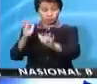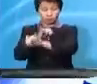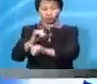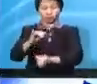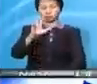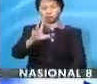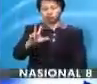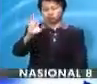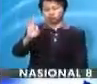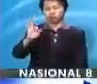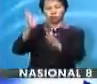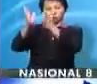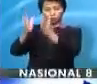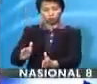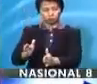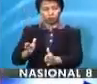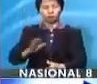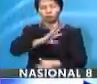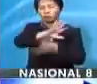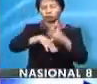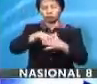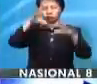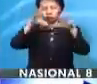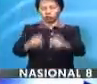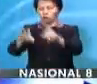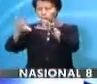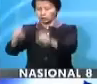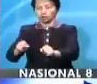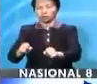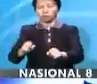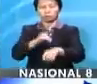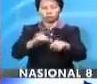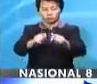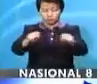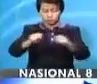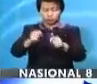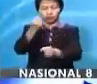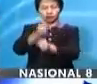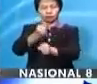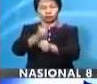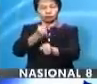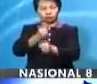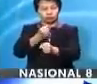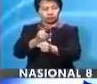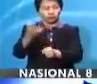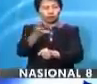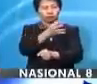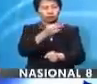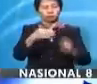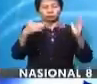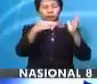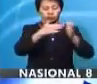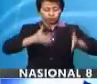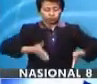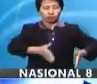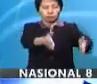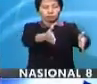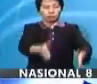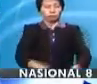iaitu 39 orang. Semua tangkapan dibuat dalam serbuan di tempat kerja pesalah trafik dan sekatan jalan